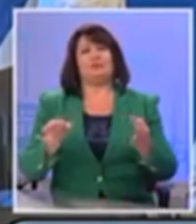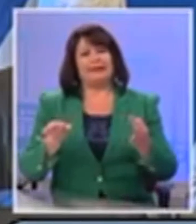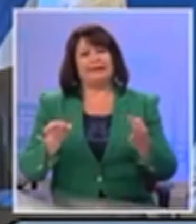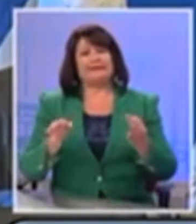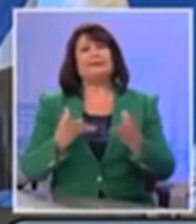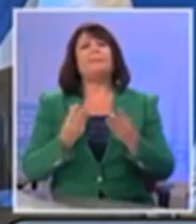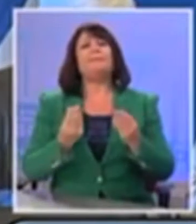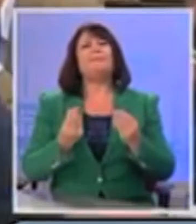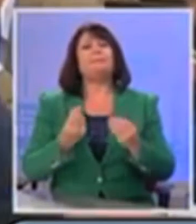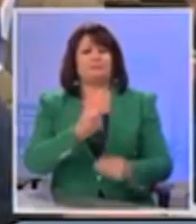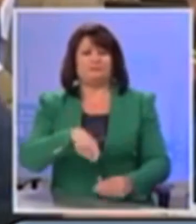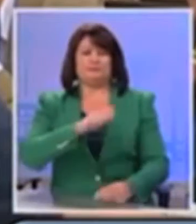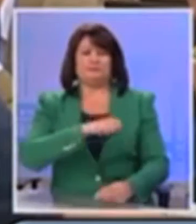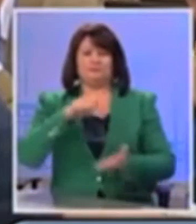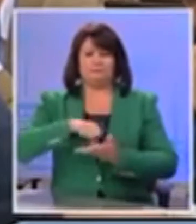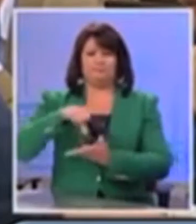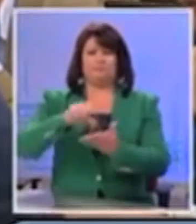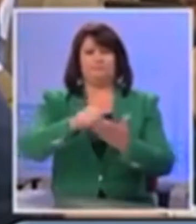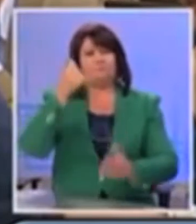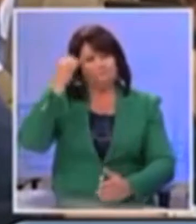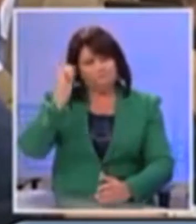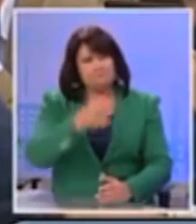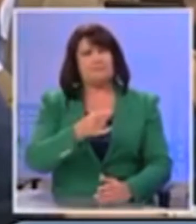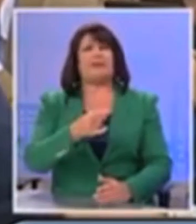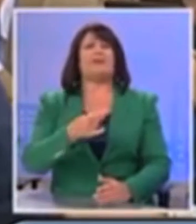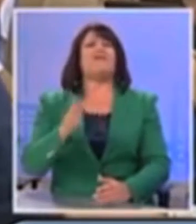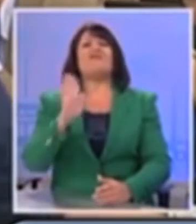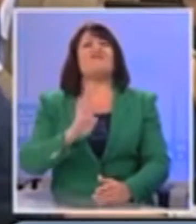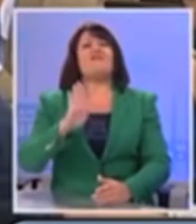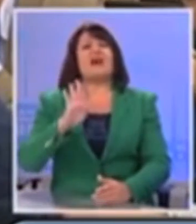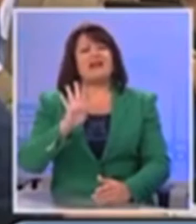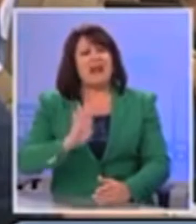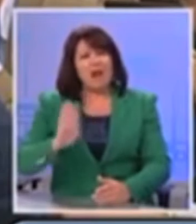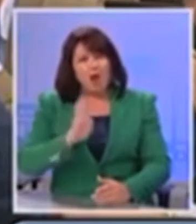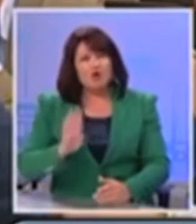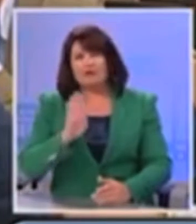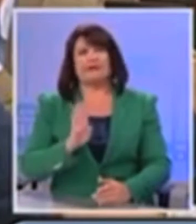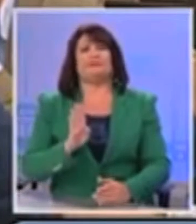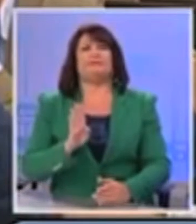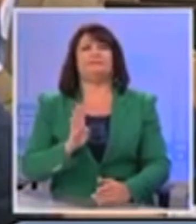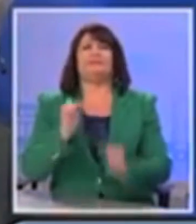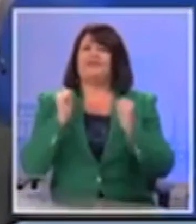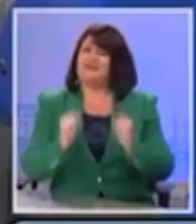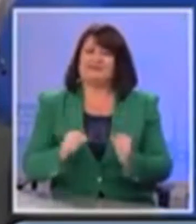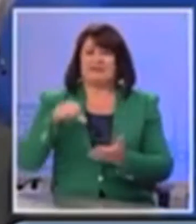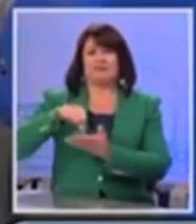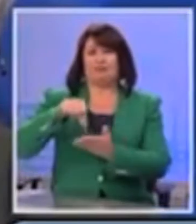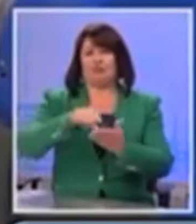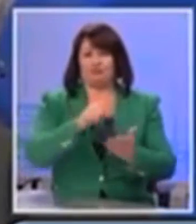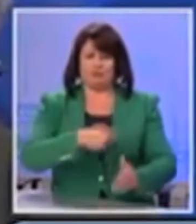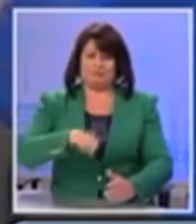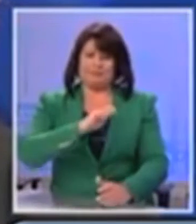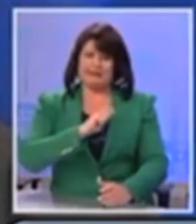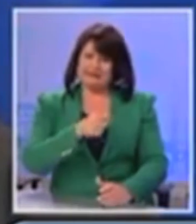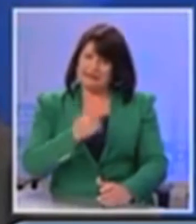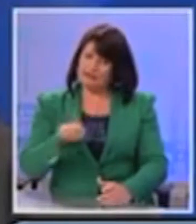par la ville de Barcelone, et Madrid et Barcelone sont les deux principales villes espagnoles, avec la troisième